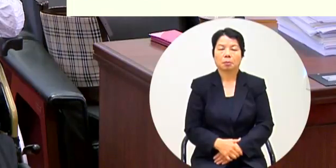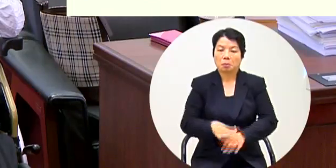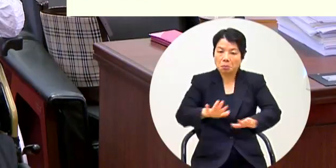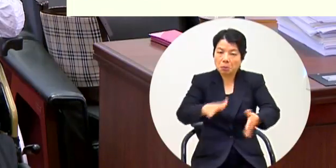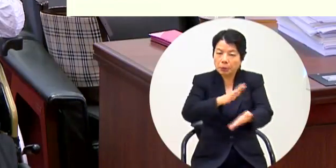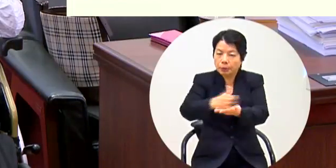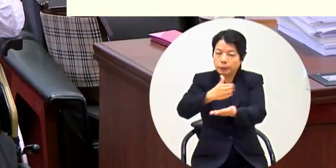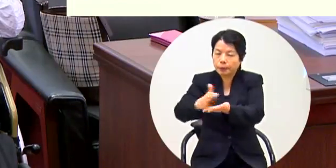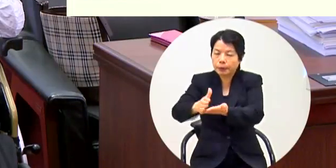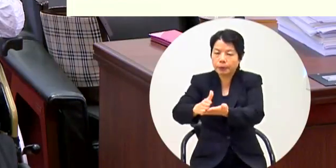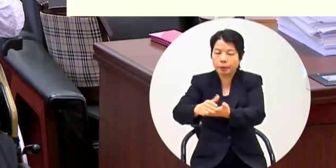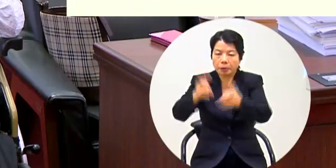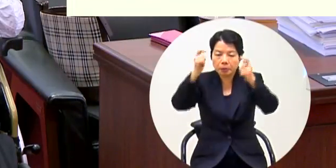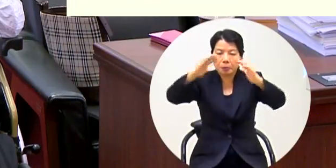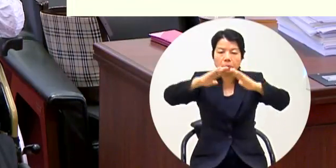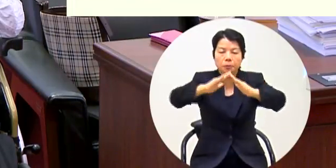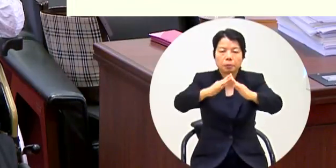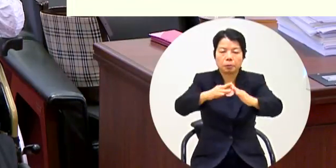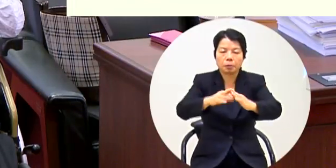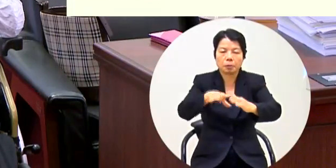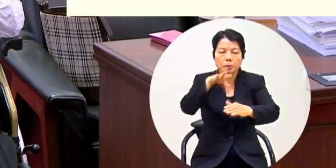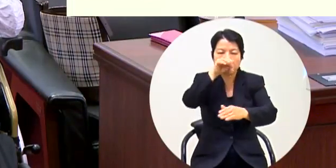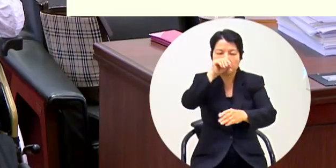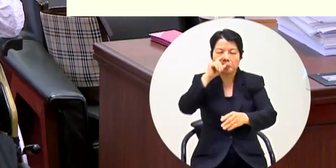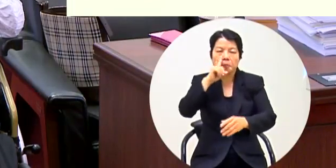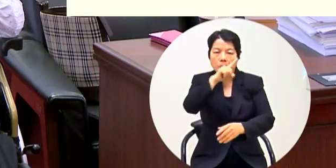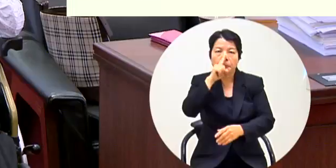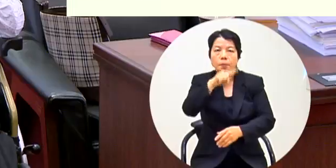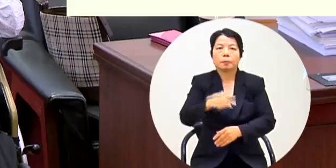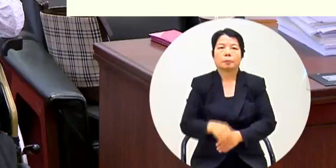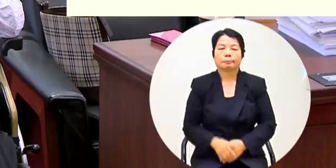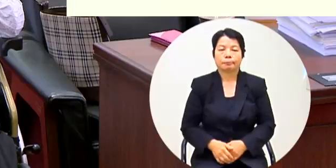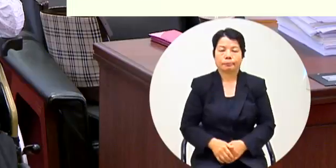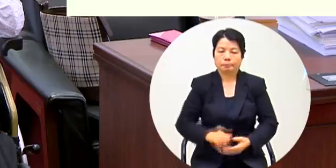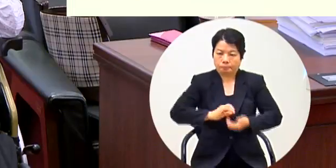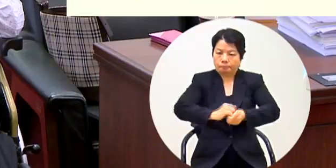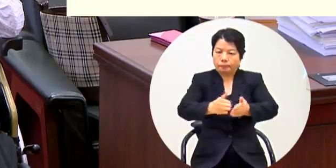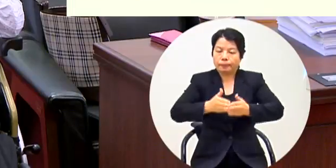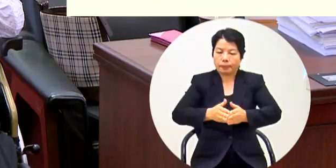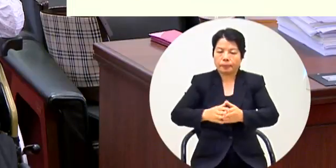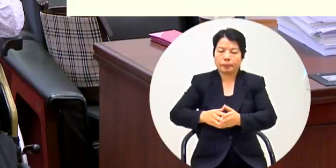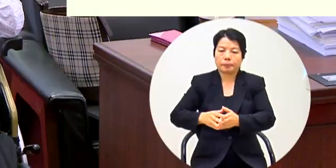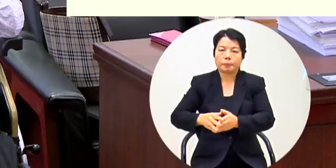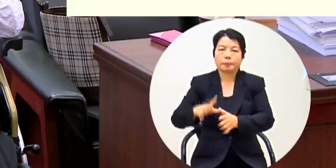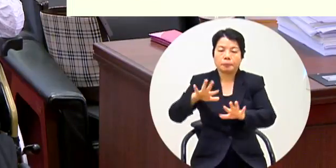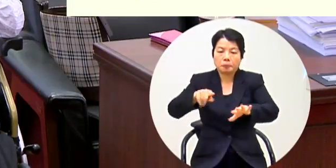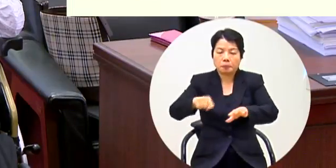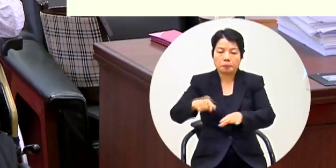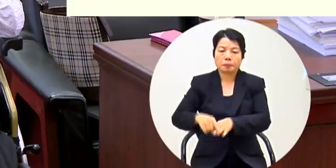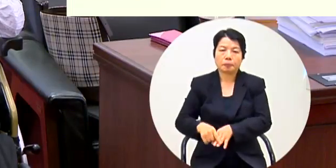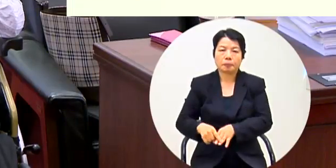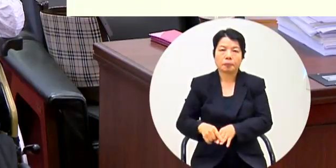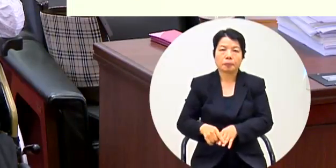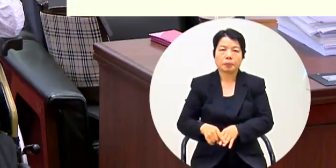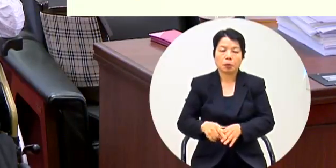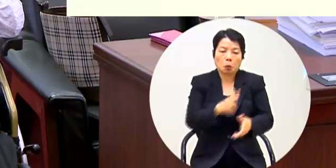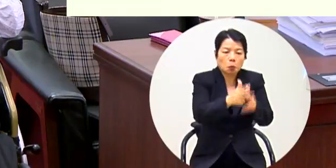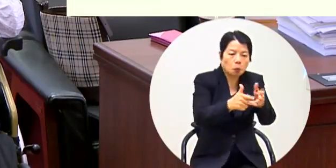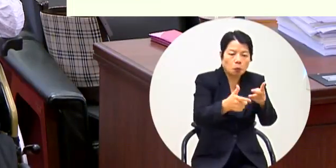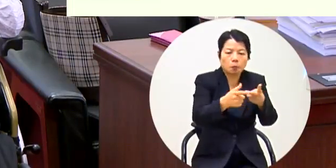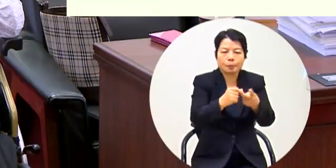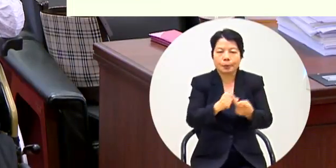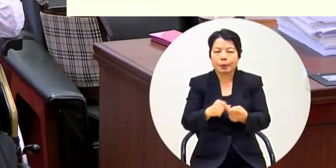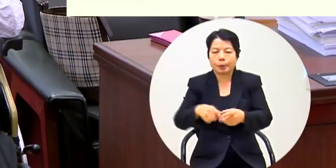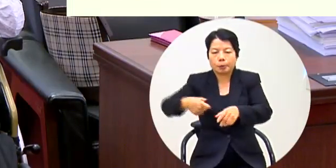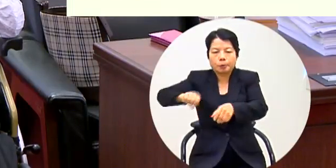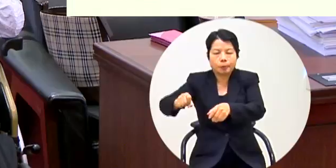呢，当然要从固定污染源跟移动式污染源这两个 38% 先去着手。那就是说除了